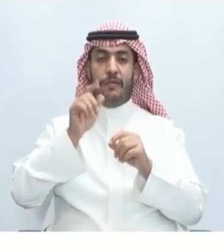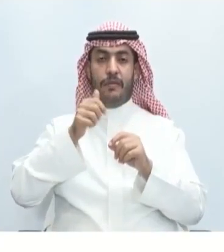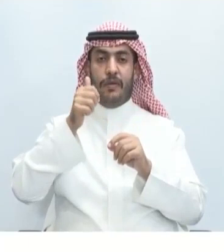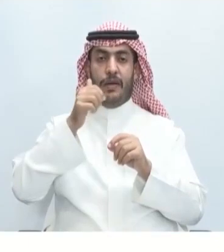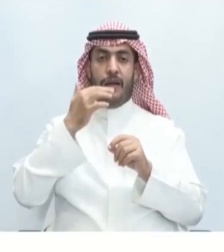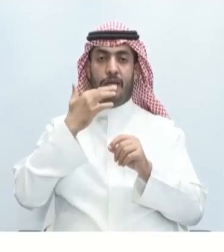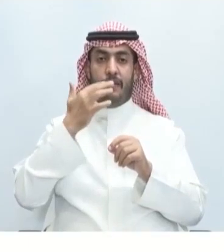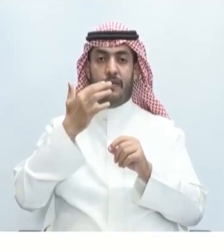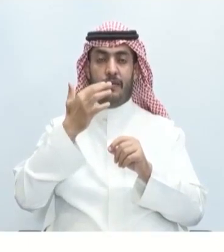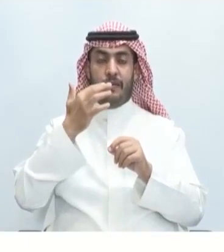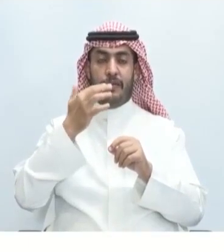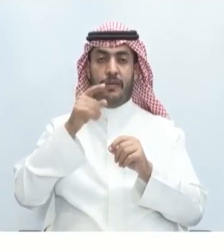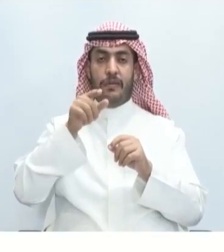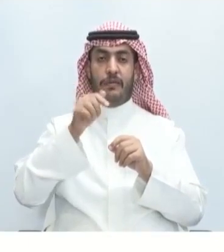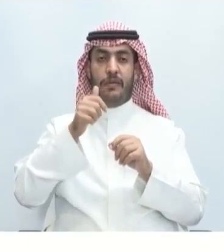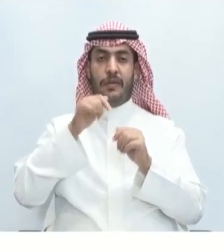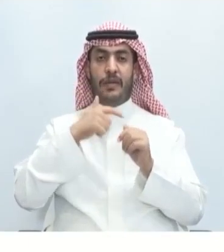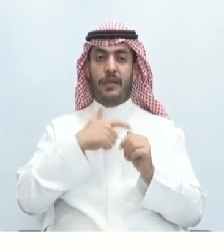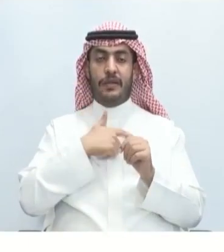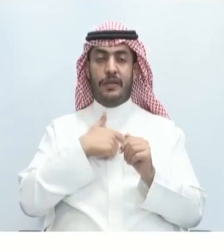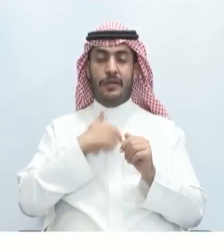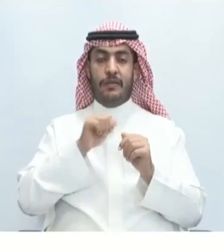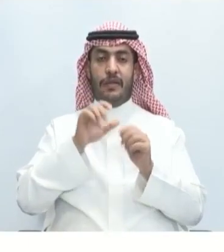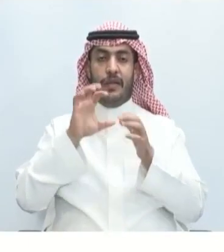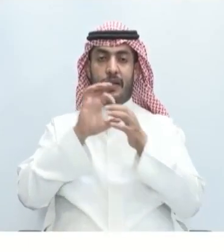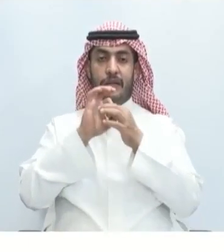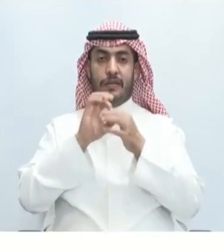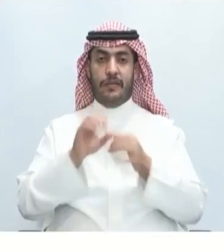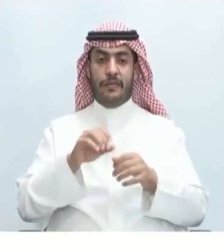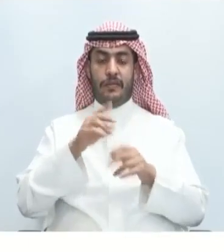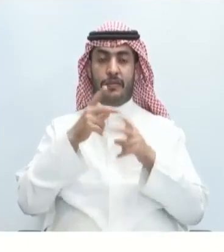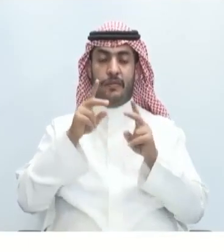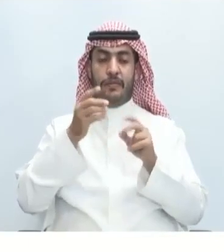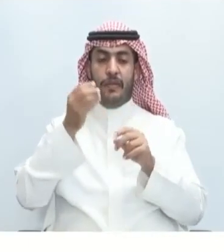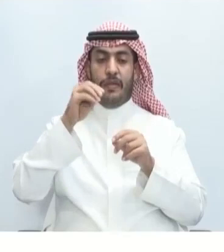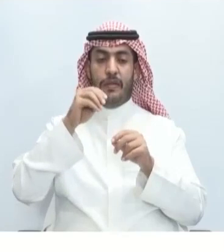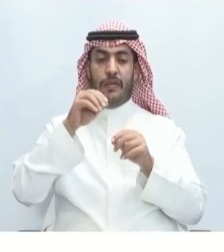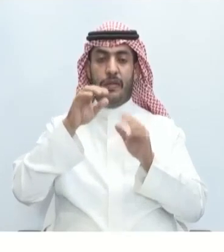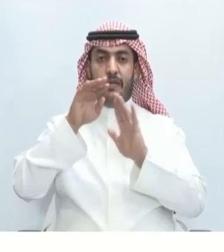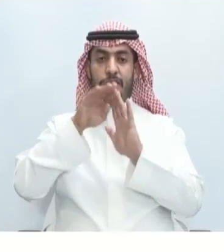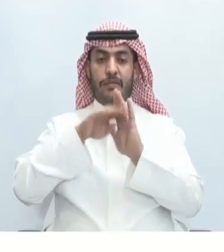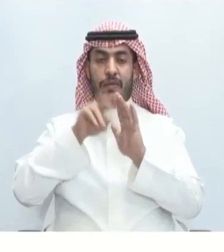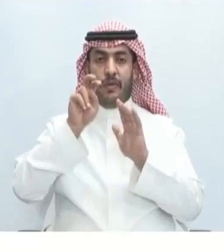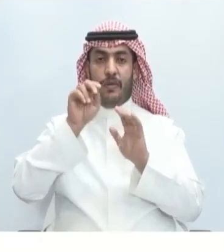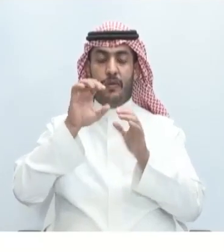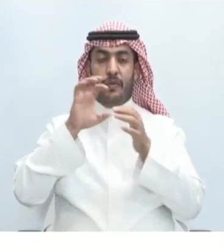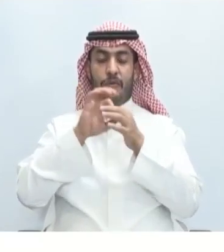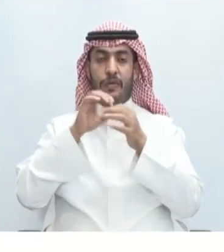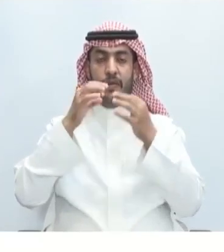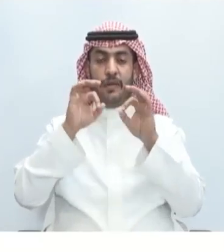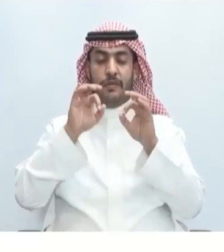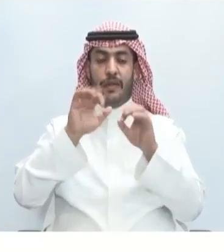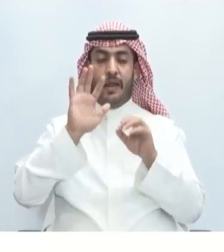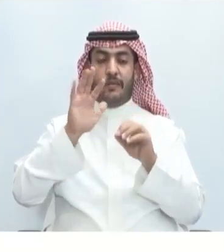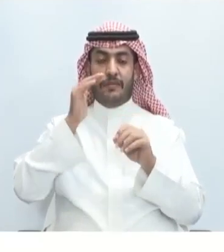500 اذا لابد هذا هو مفهوم القيد اذا بذلك اضفنا جميع القيود الان هذه هي القيود